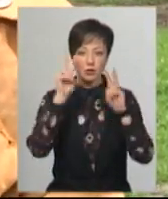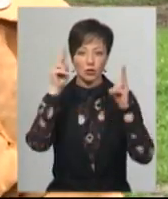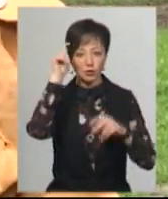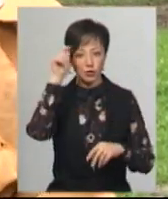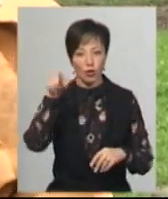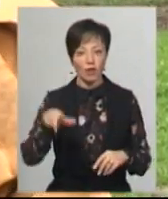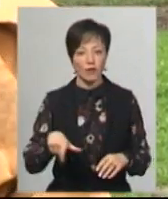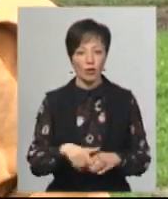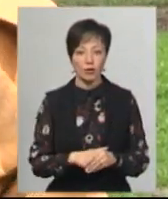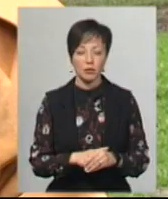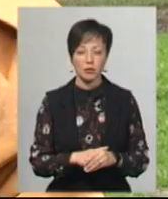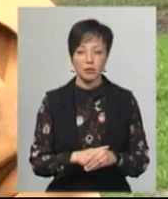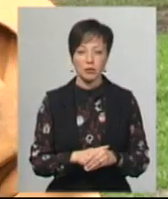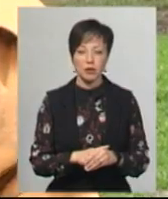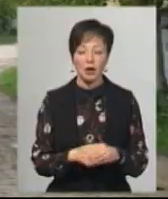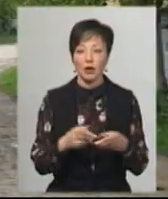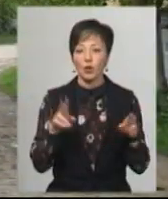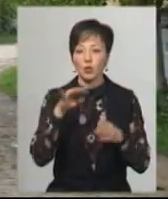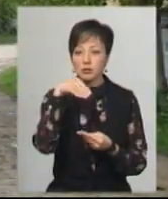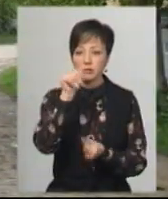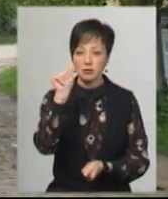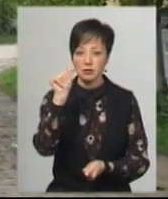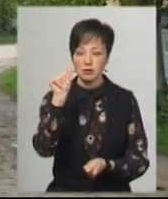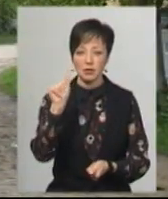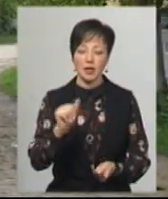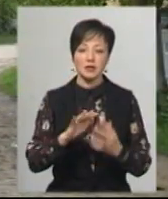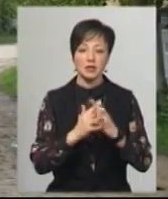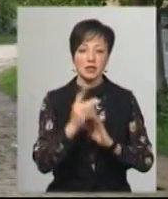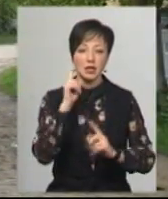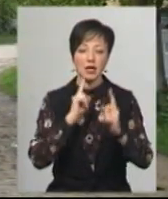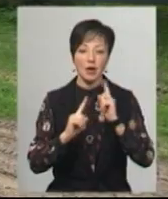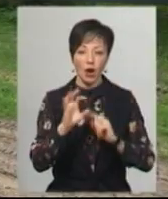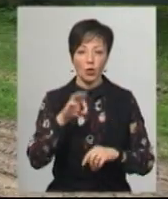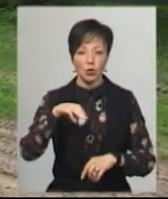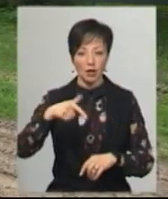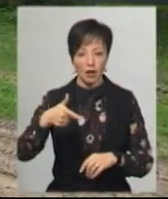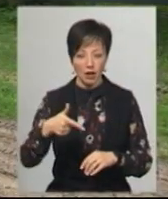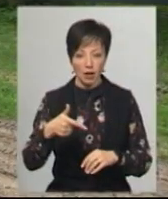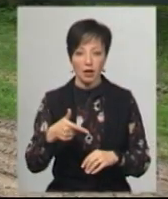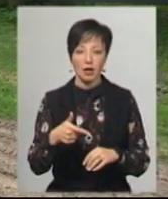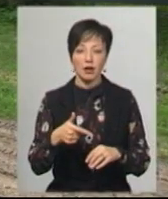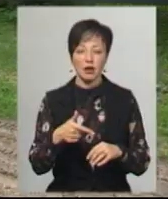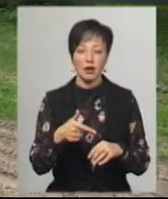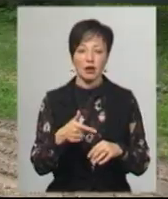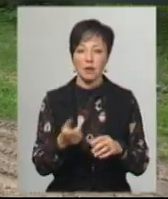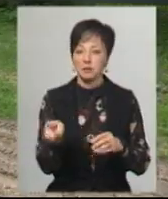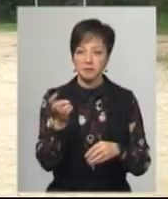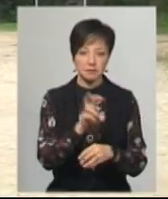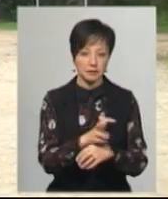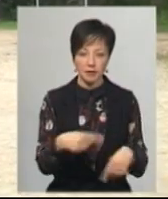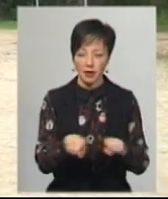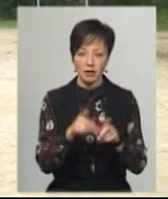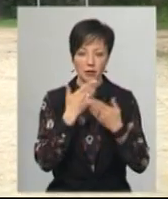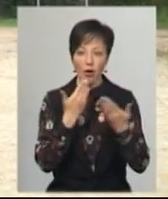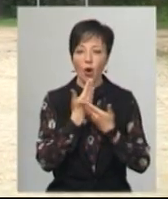чоловіком. І де дівся? У сільській раді Меджибіжської ОТГ, до якої входить Ярославка, Василь так і не з'явився. Востаннє